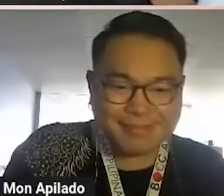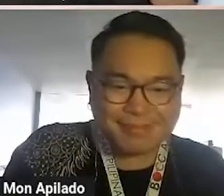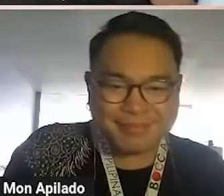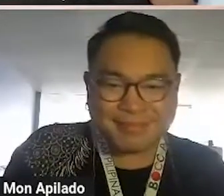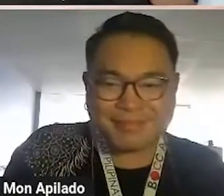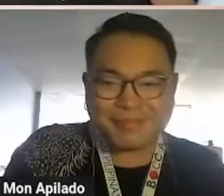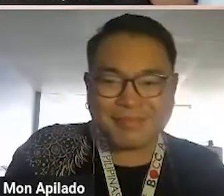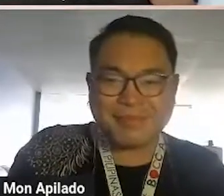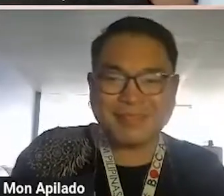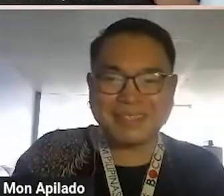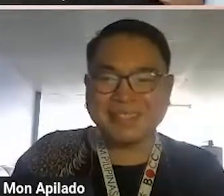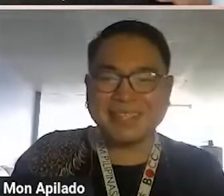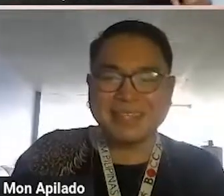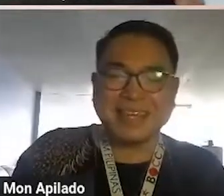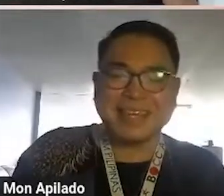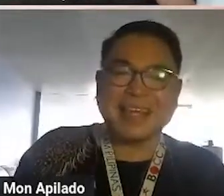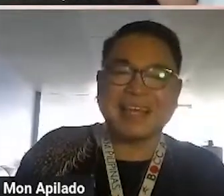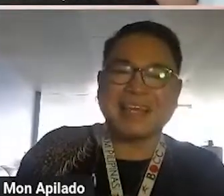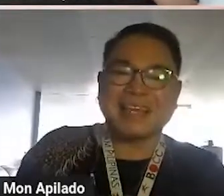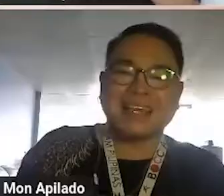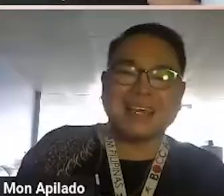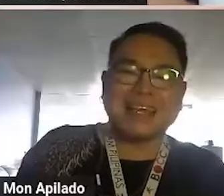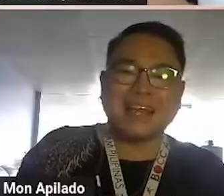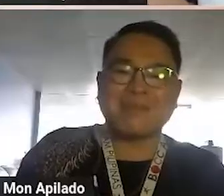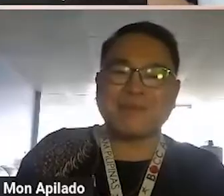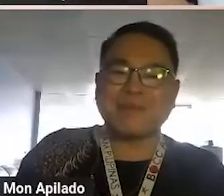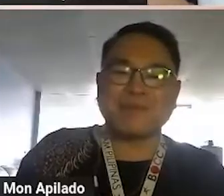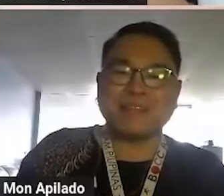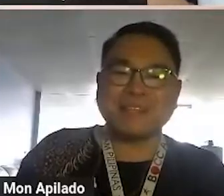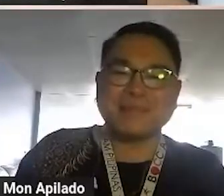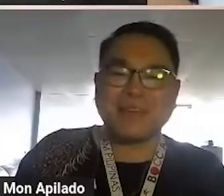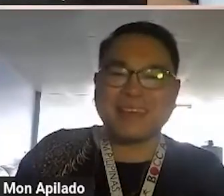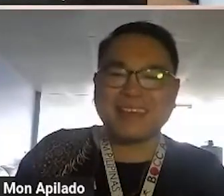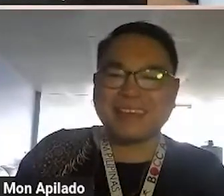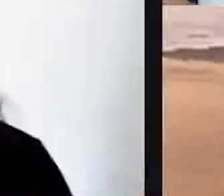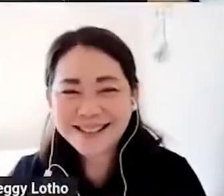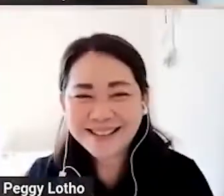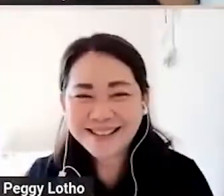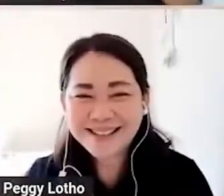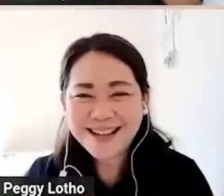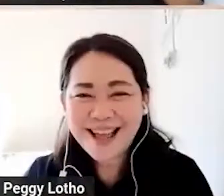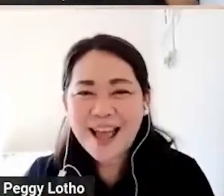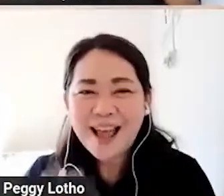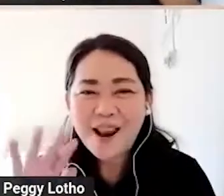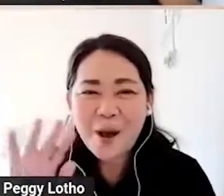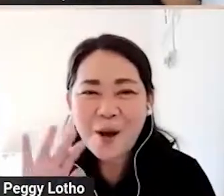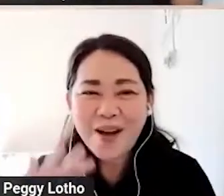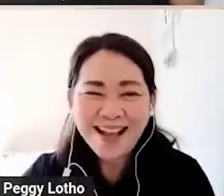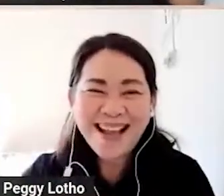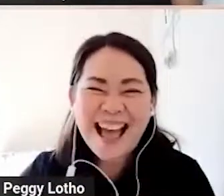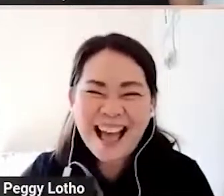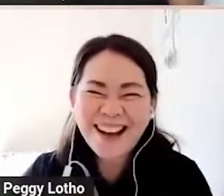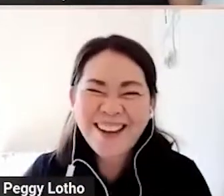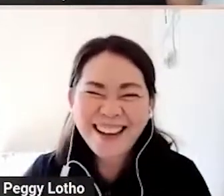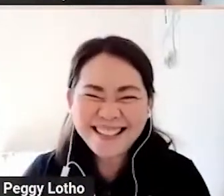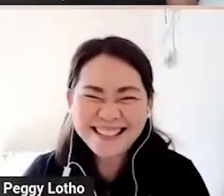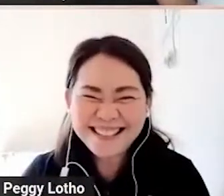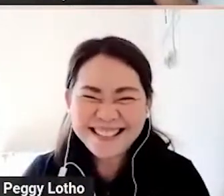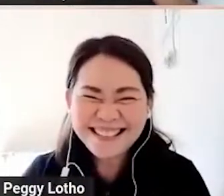Ayan, good morning, good Hi, afternoon, Mon. Good evening. Hi po, Miss Peggy. Miss Peggy. Hello. Miss